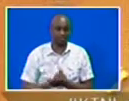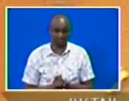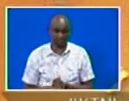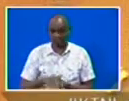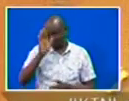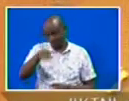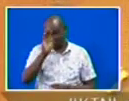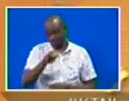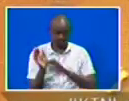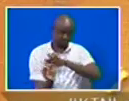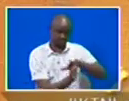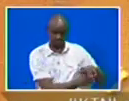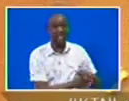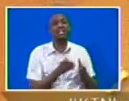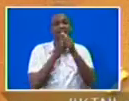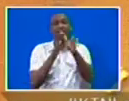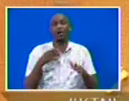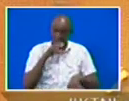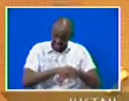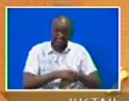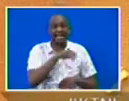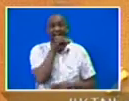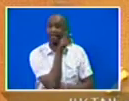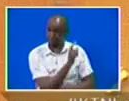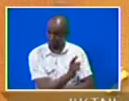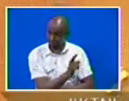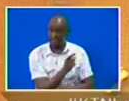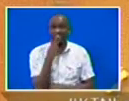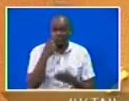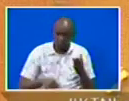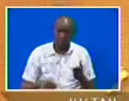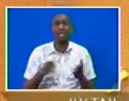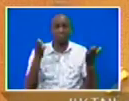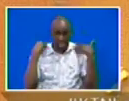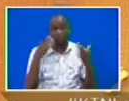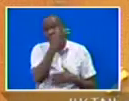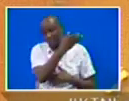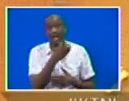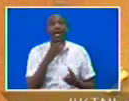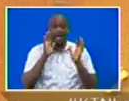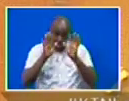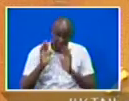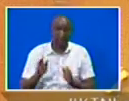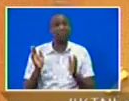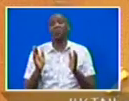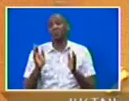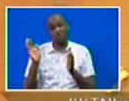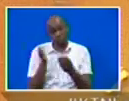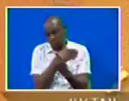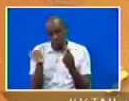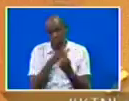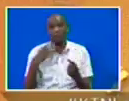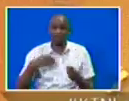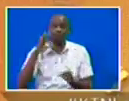Mtazamaji, tukiachana hayo, kiongozi wa muungano wa NASA Raila Odinga amekuwa huko Meru kwa kampeni za kuarai wapiga kura wa eneo hilo,